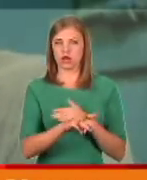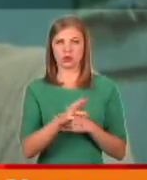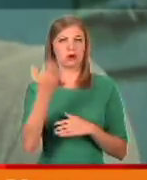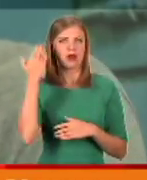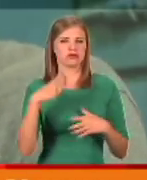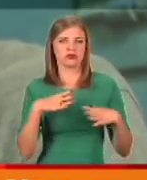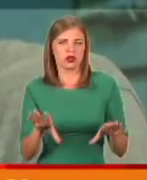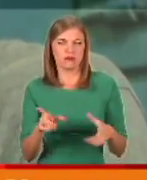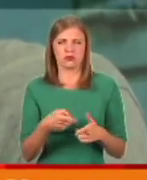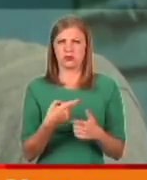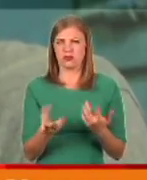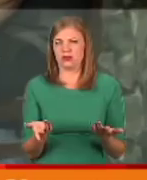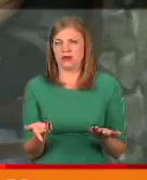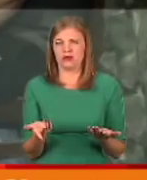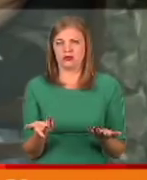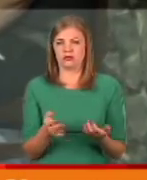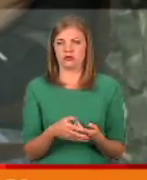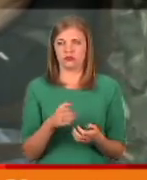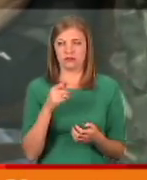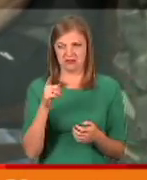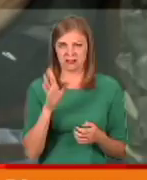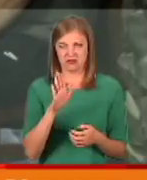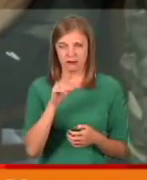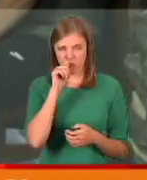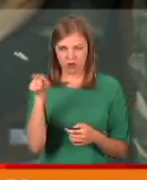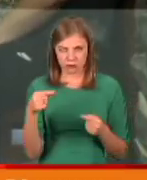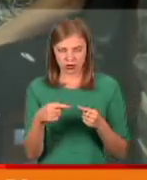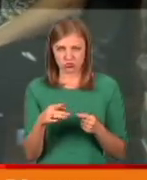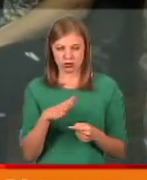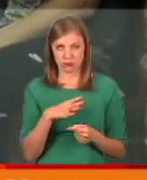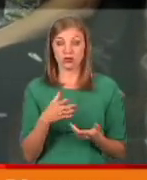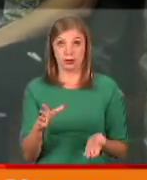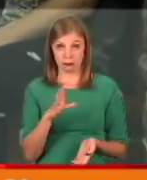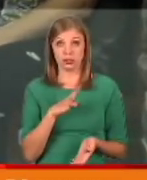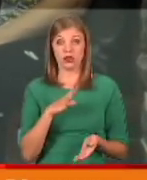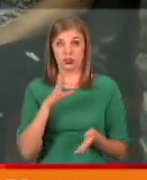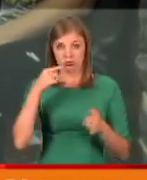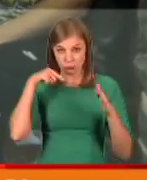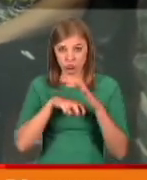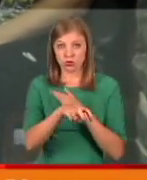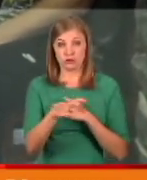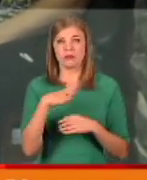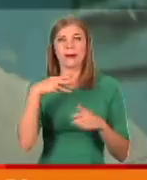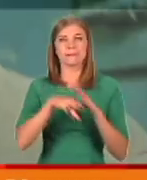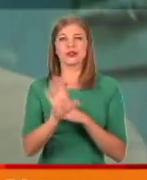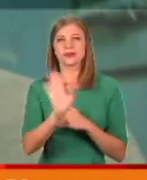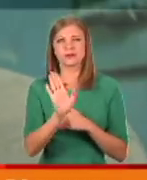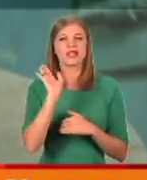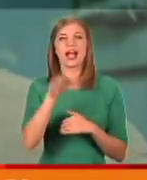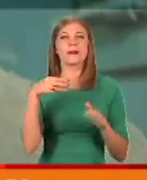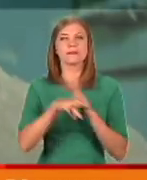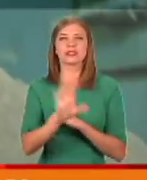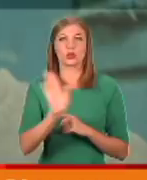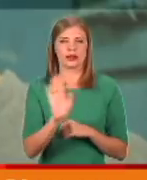причине не было или... Вы точно в Луганске были? Ну, были подземные переходы, были. Ну, не метро, а... Ой, не